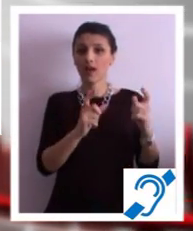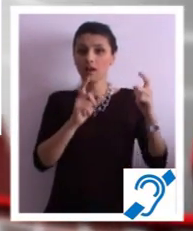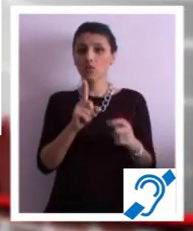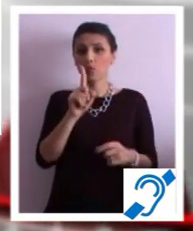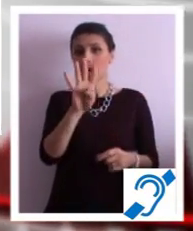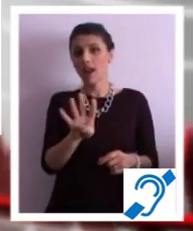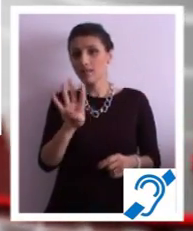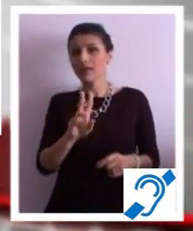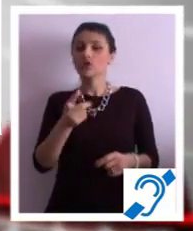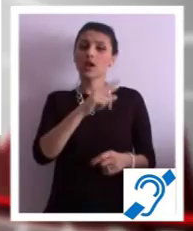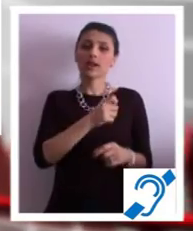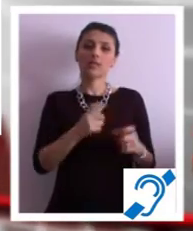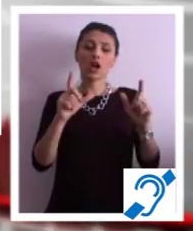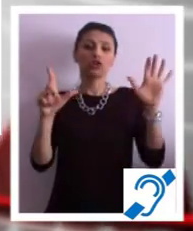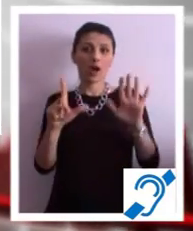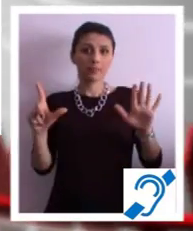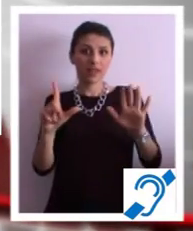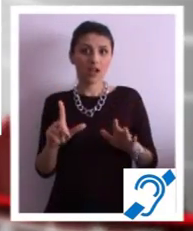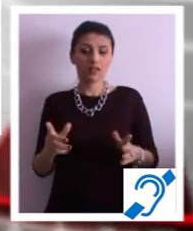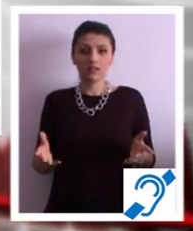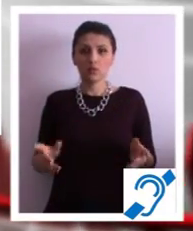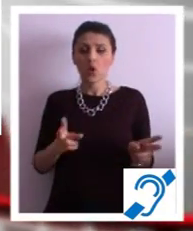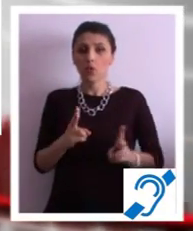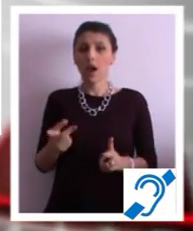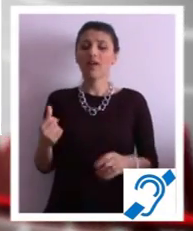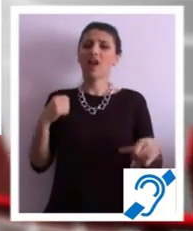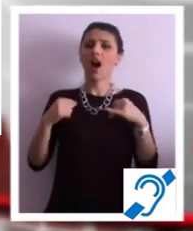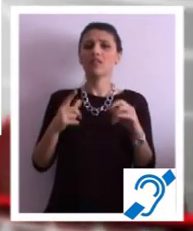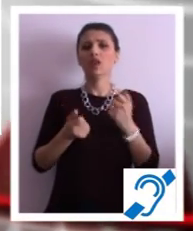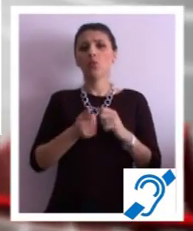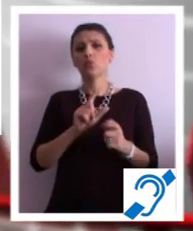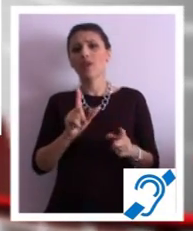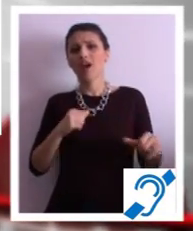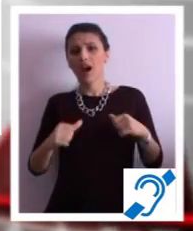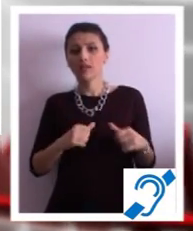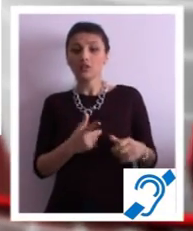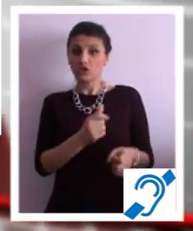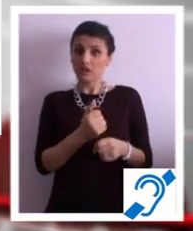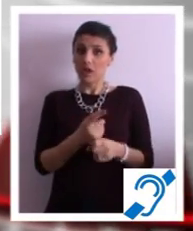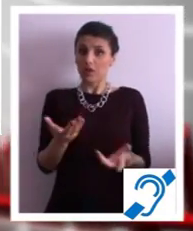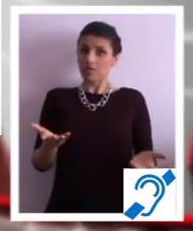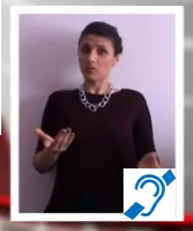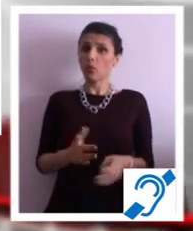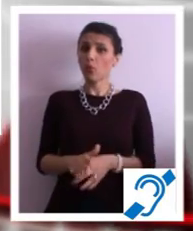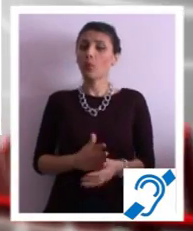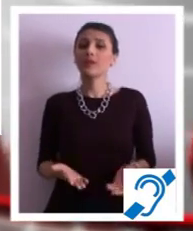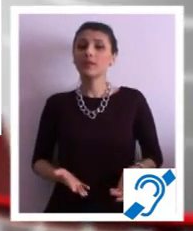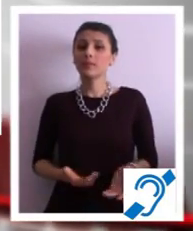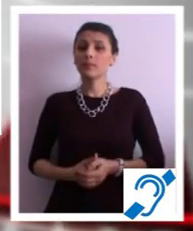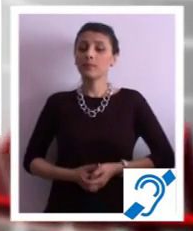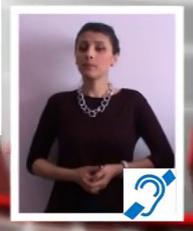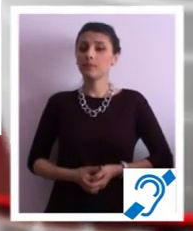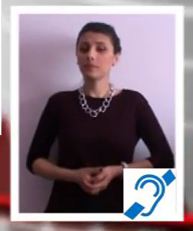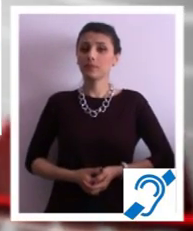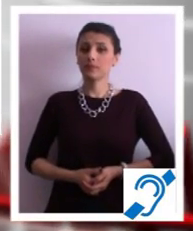pe a patra și unul pe a șaptea. Dar nu mi se pare normal, că e în vacanță, că, adică iar să faci, iar, dar părintele ăsta n-a pierd timpul degeaba pe aici cu noi.